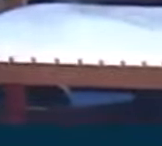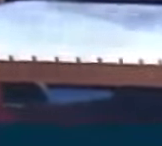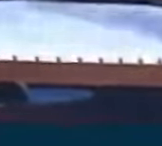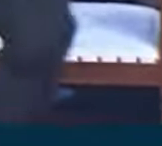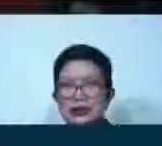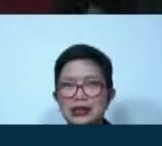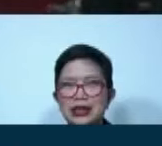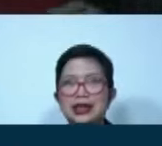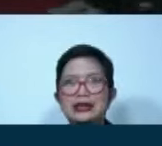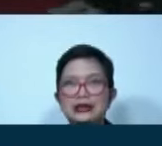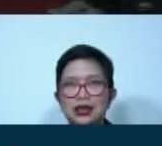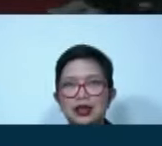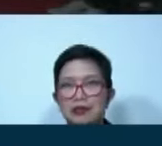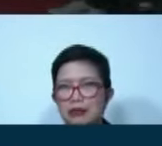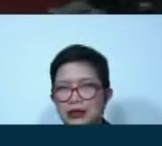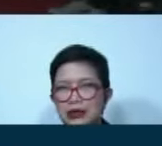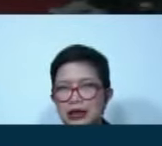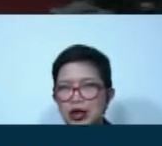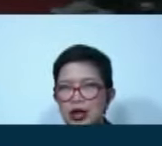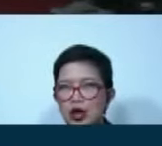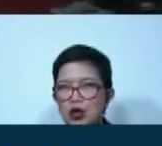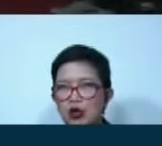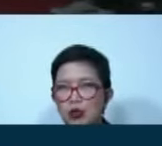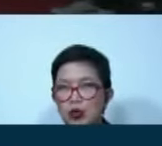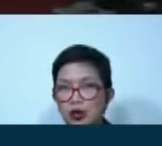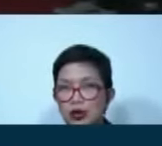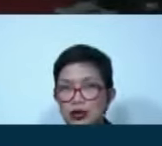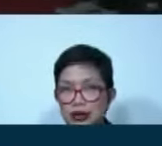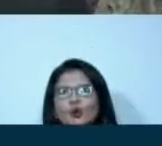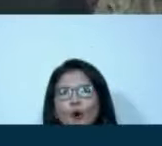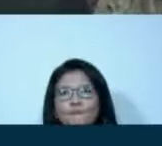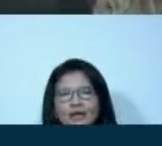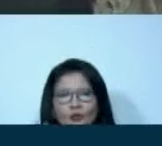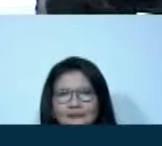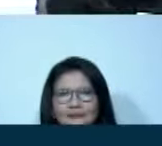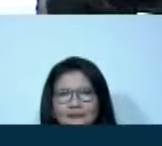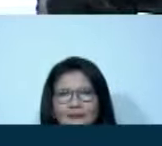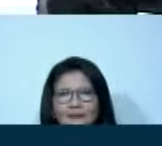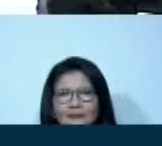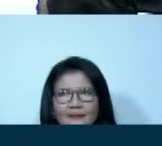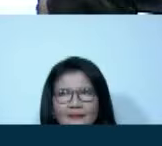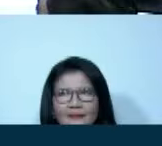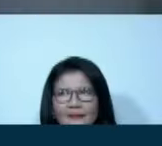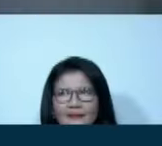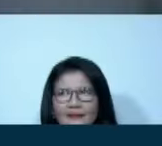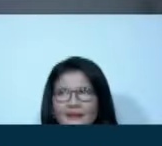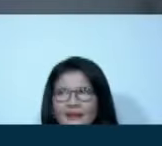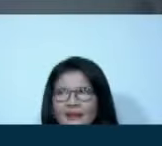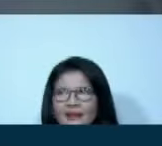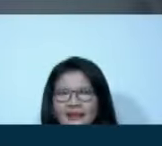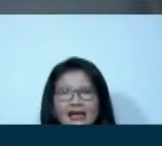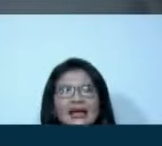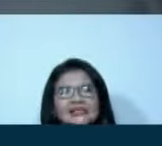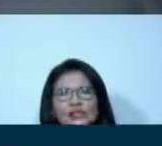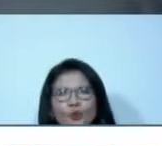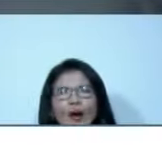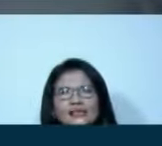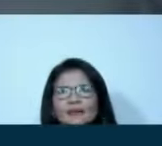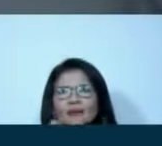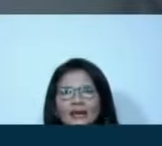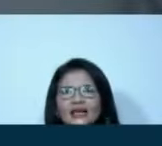Baswedan di debat perdana 12 Desember 2023 lalu. Fenomena ORDAL ini menyebalkan.